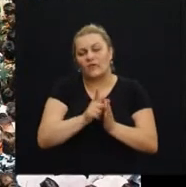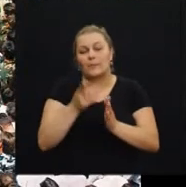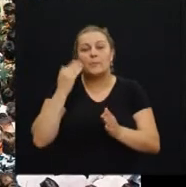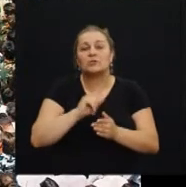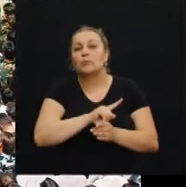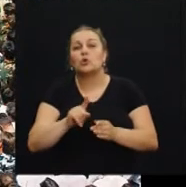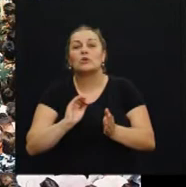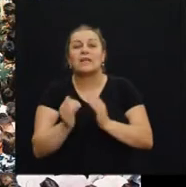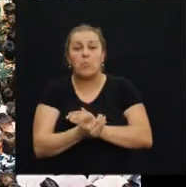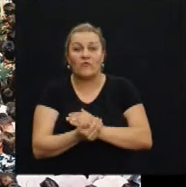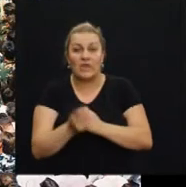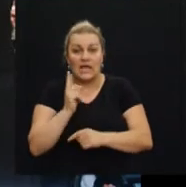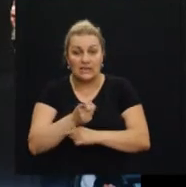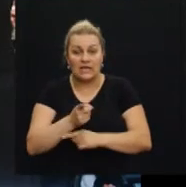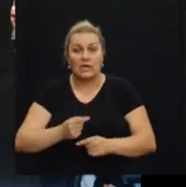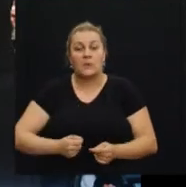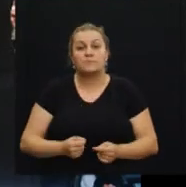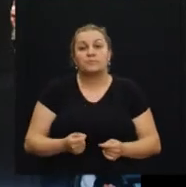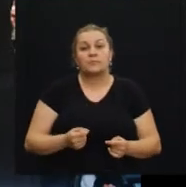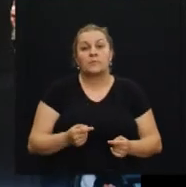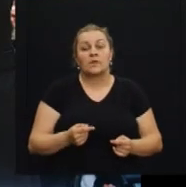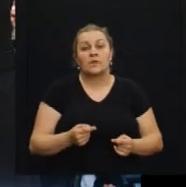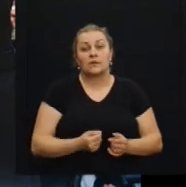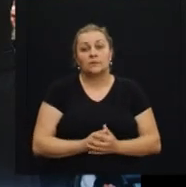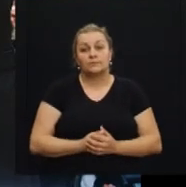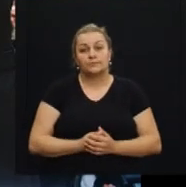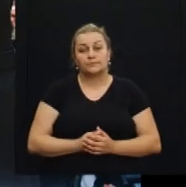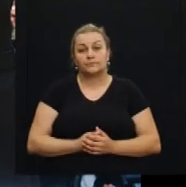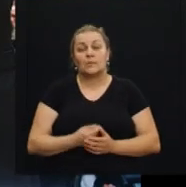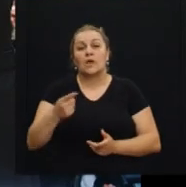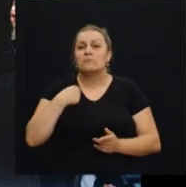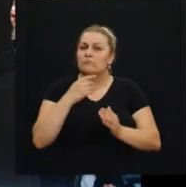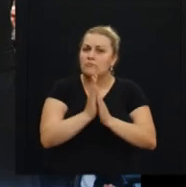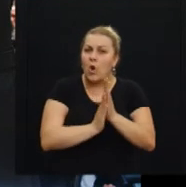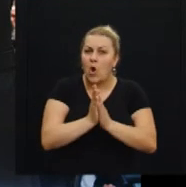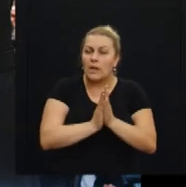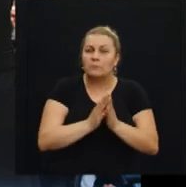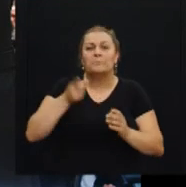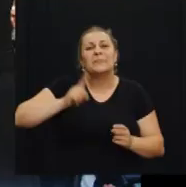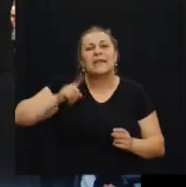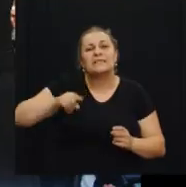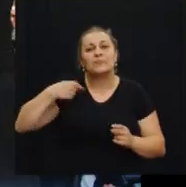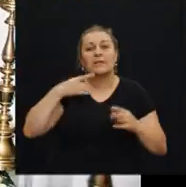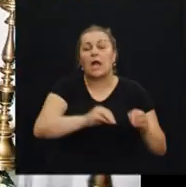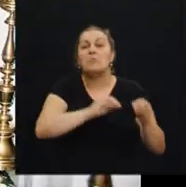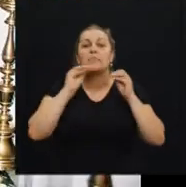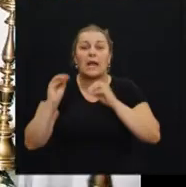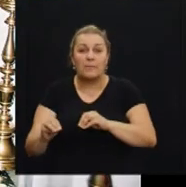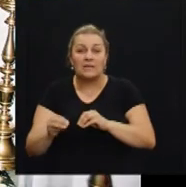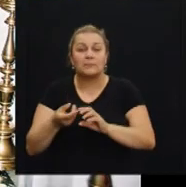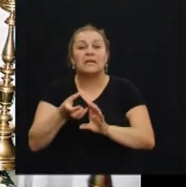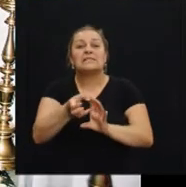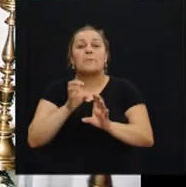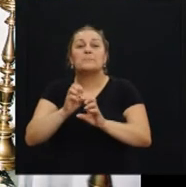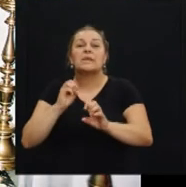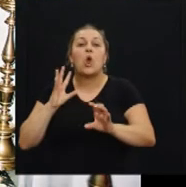bio dozapovjednik bojne, Mi Galiću, bojniku. On je mene molio mjesecima da ga pribacim sa